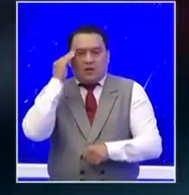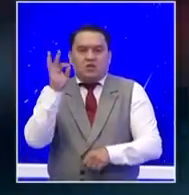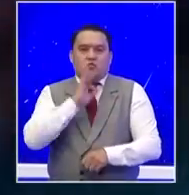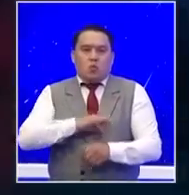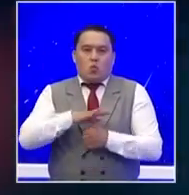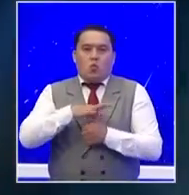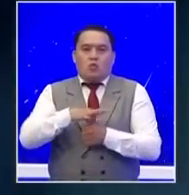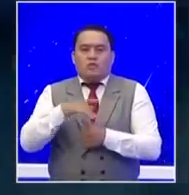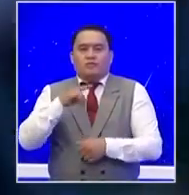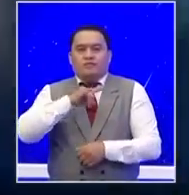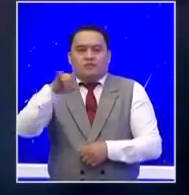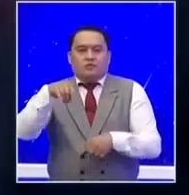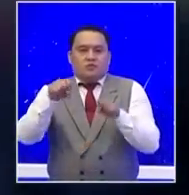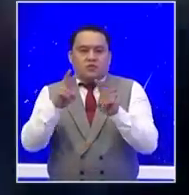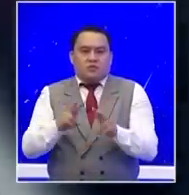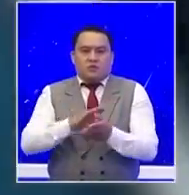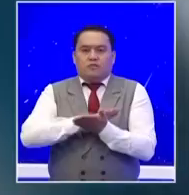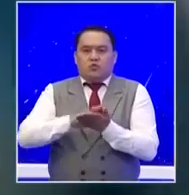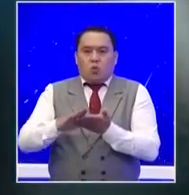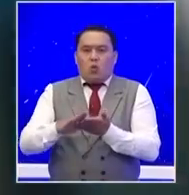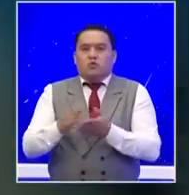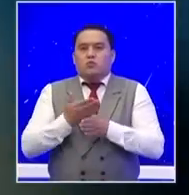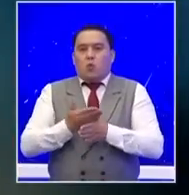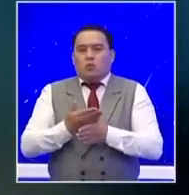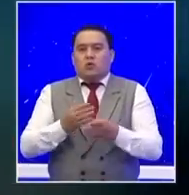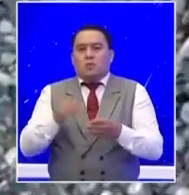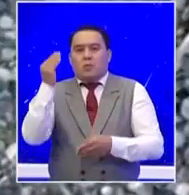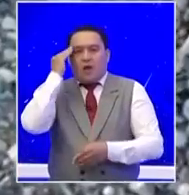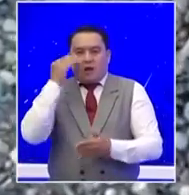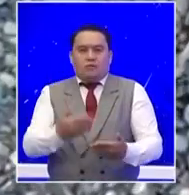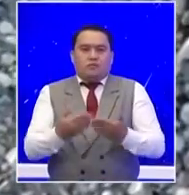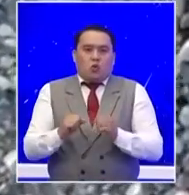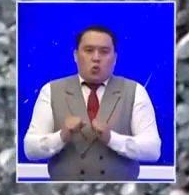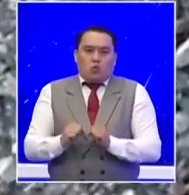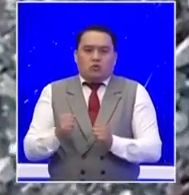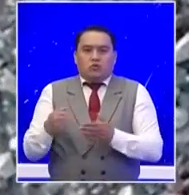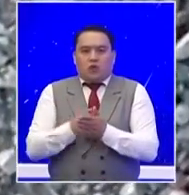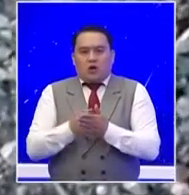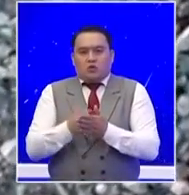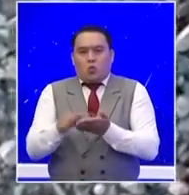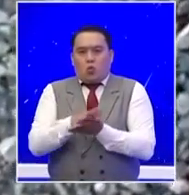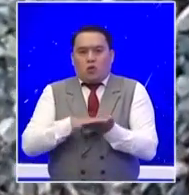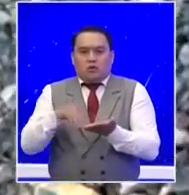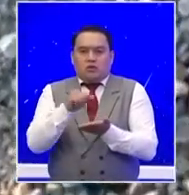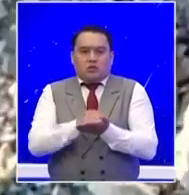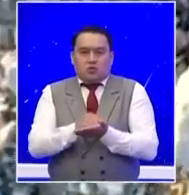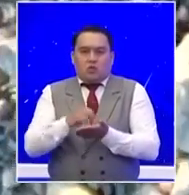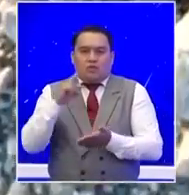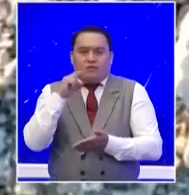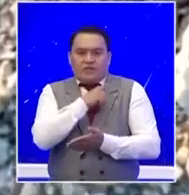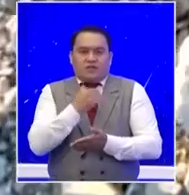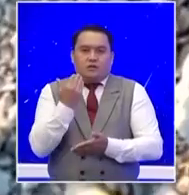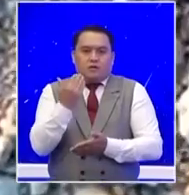применяют авиационную технику со специальными опрыскивателями. Благодаря предпринимаемым мерам удалось добиться уничтожения саранчевых вредителей,